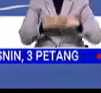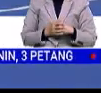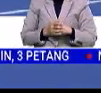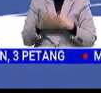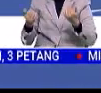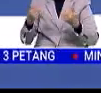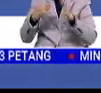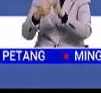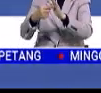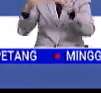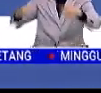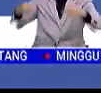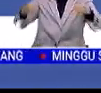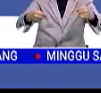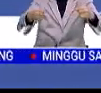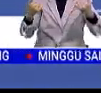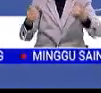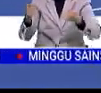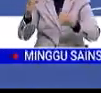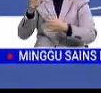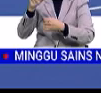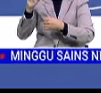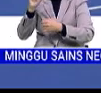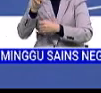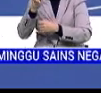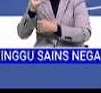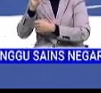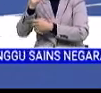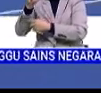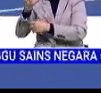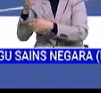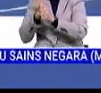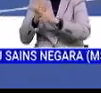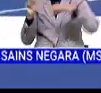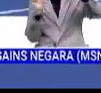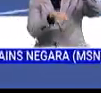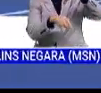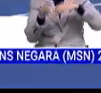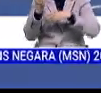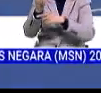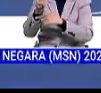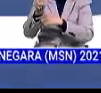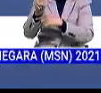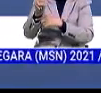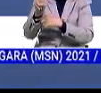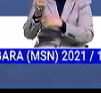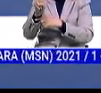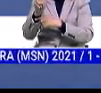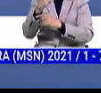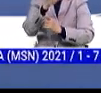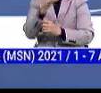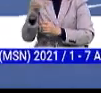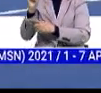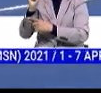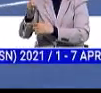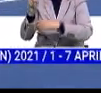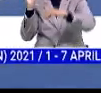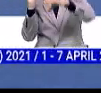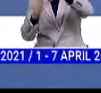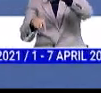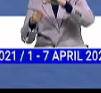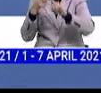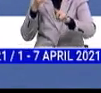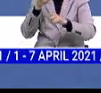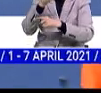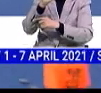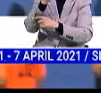penuh dramatik itu, gol-gol UNIKL diperolehi menerusi dua jaringan Tengku Ahmad Tajuddin Tengku Abdul Jalil, satu gol Muhammad Razi Abdul